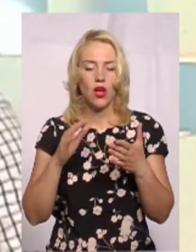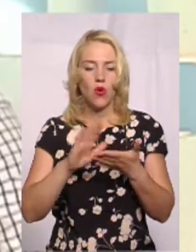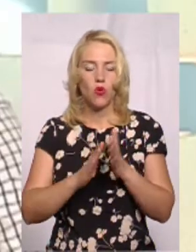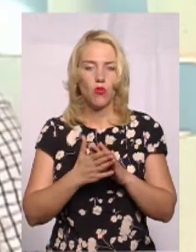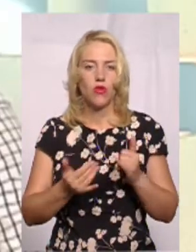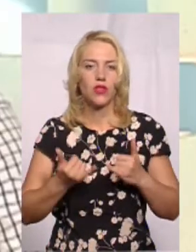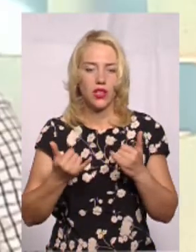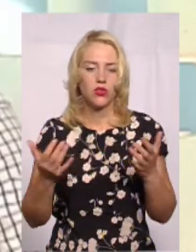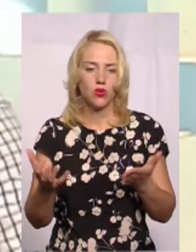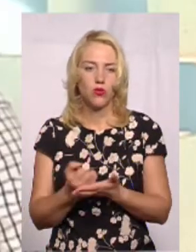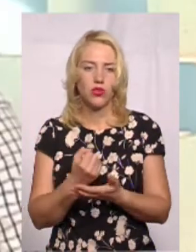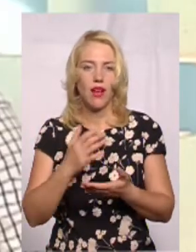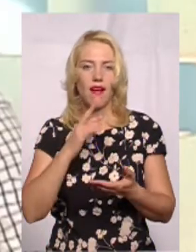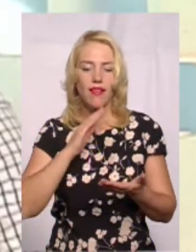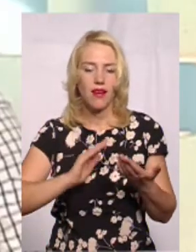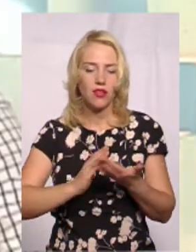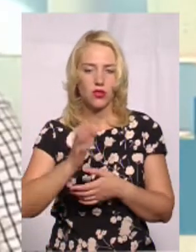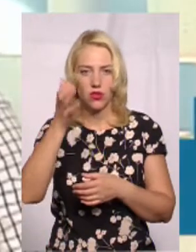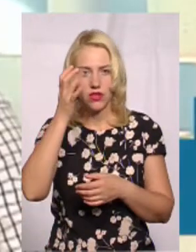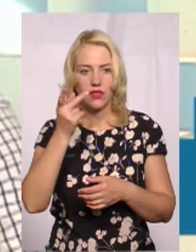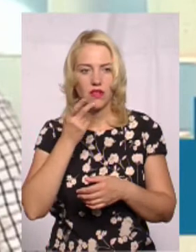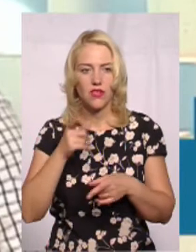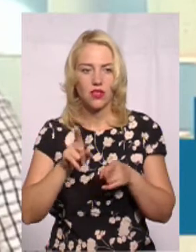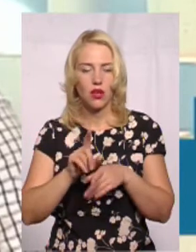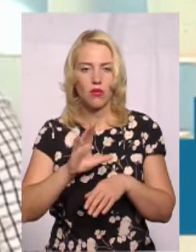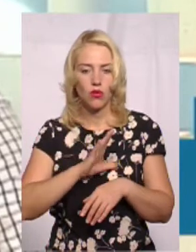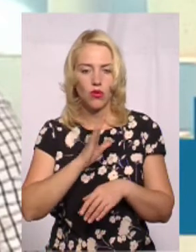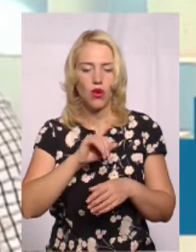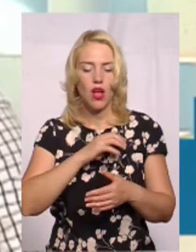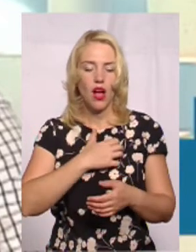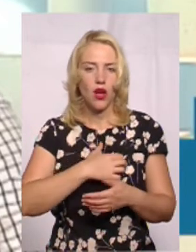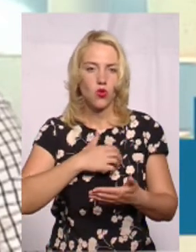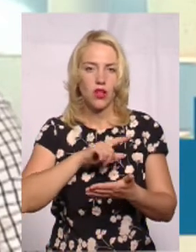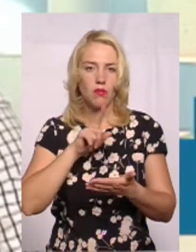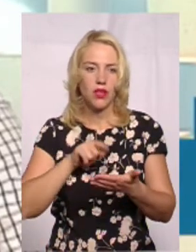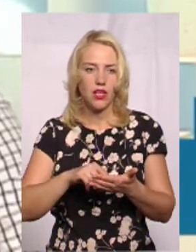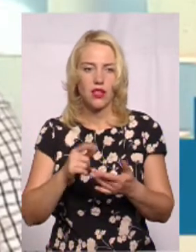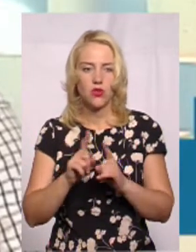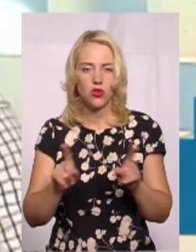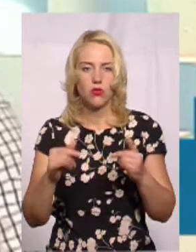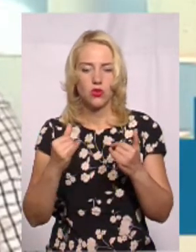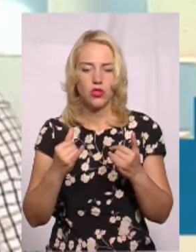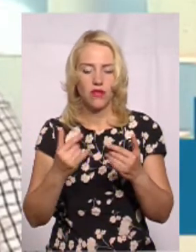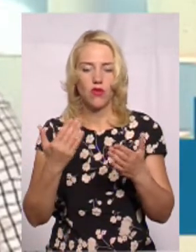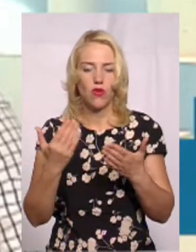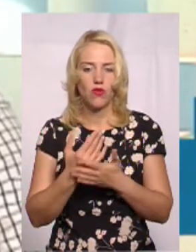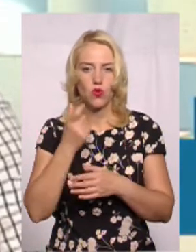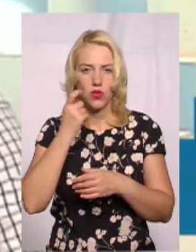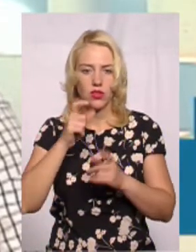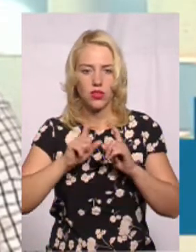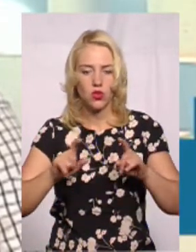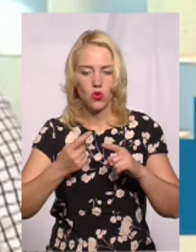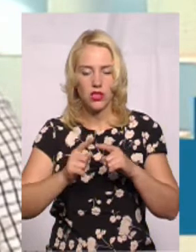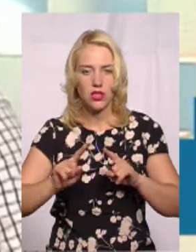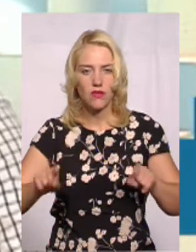здобуття якісної освіти. Але завжди було актуальним питання, і особливо тепер в новій українській школі, це